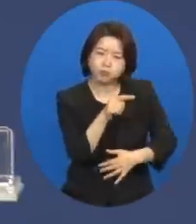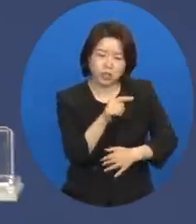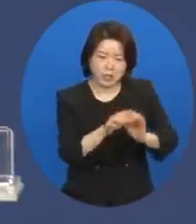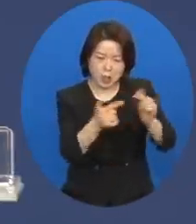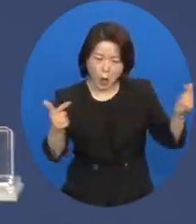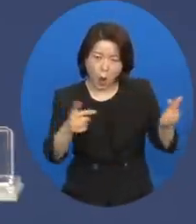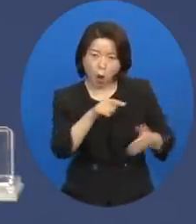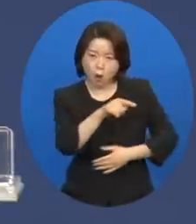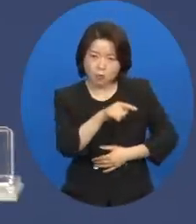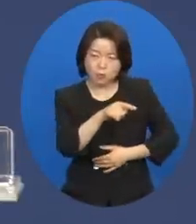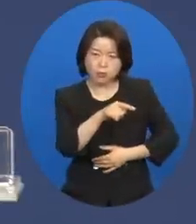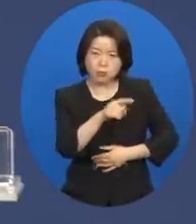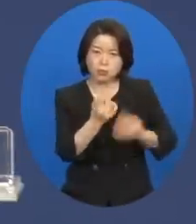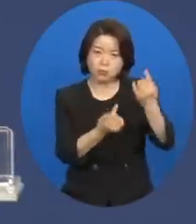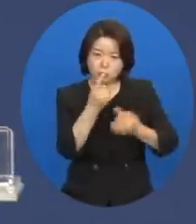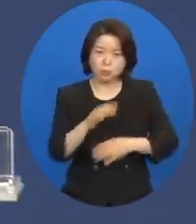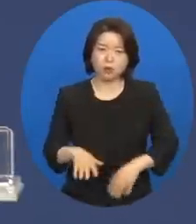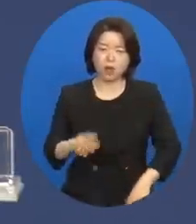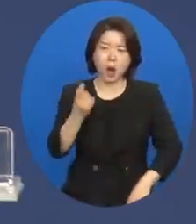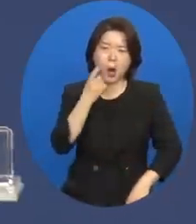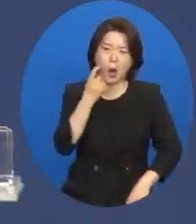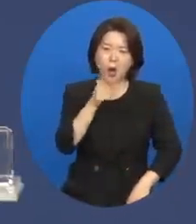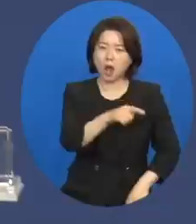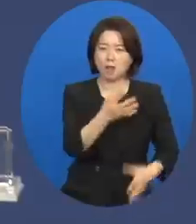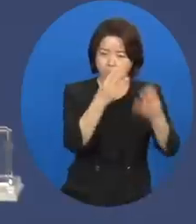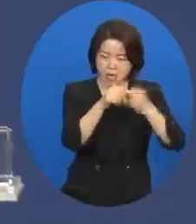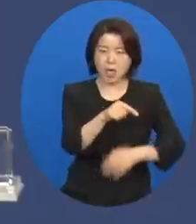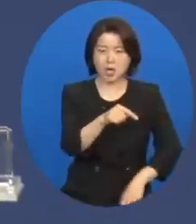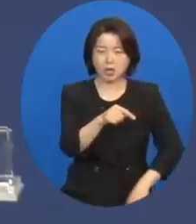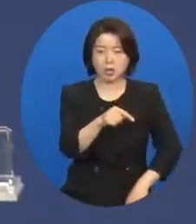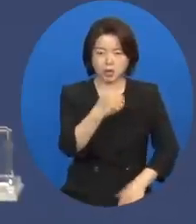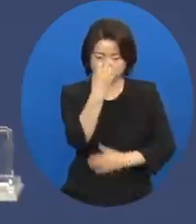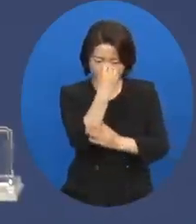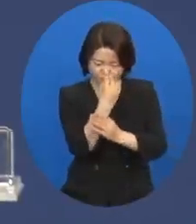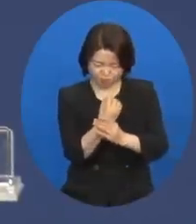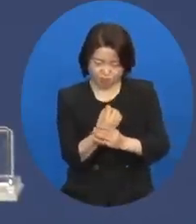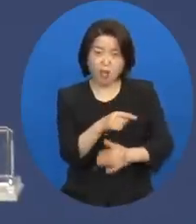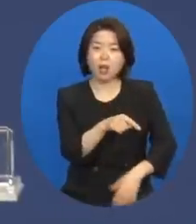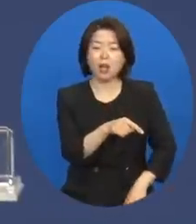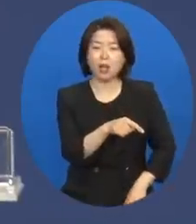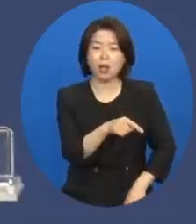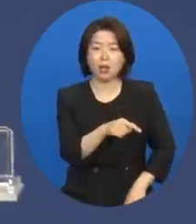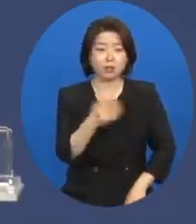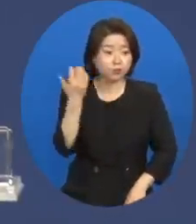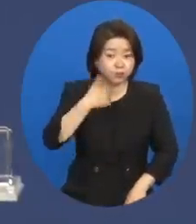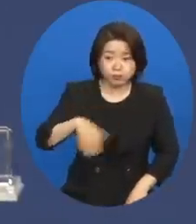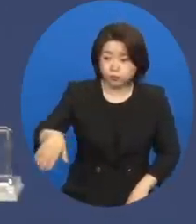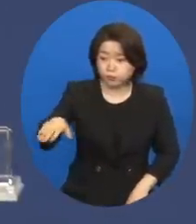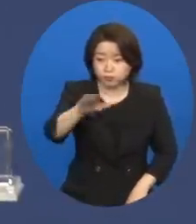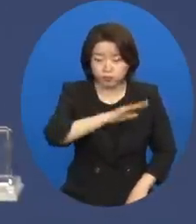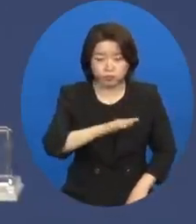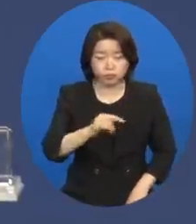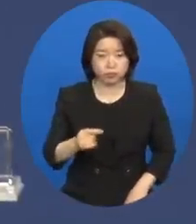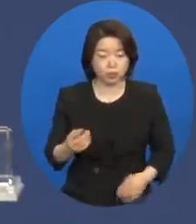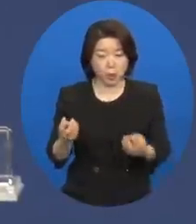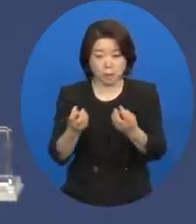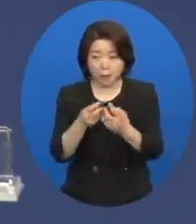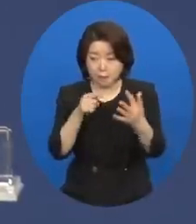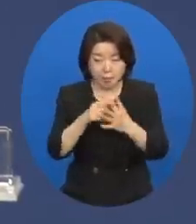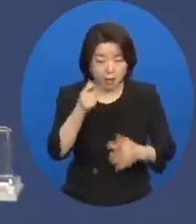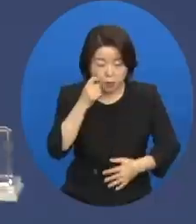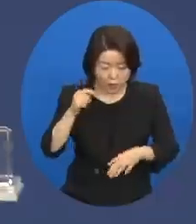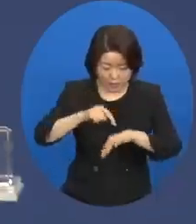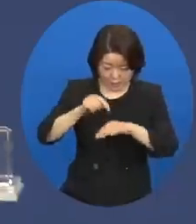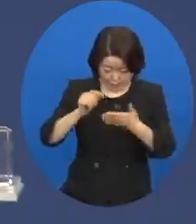만물보다 정말 거짓되고 부패하고 썩어서 누구도 무슨 방법으로도 알 수 없었던 이